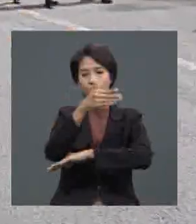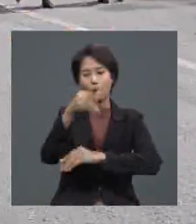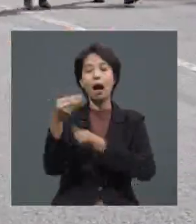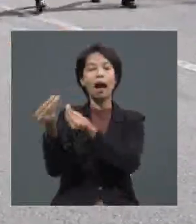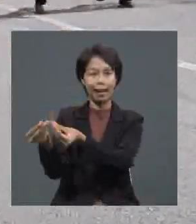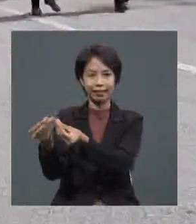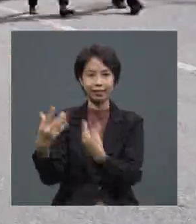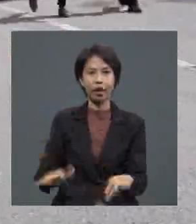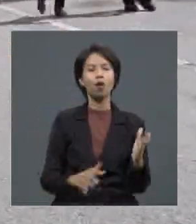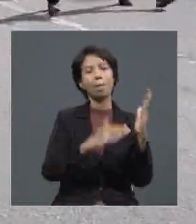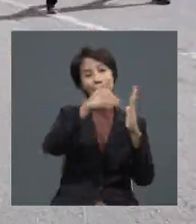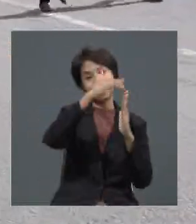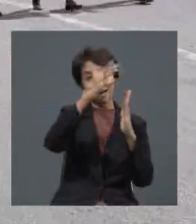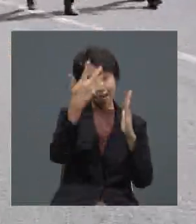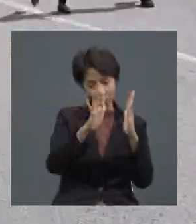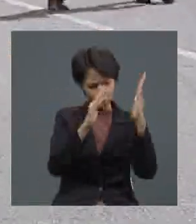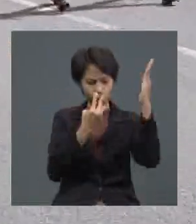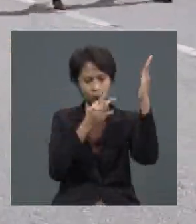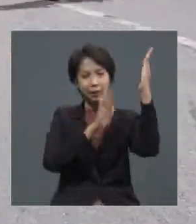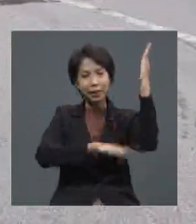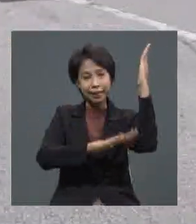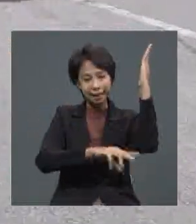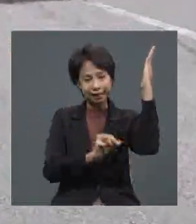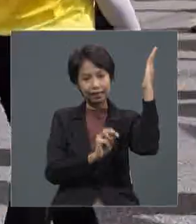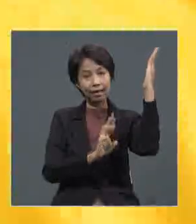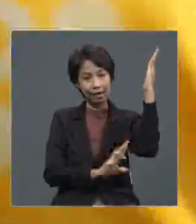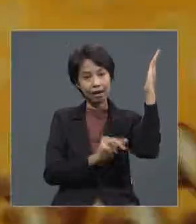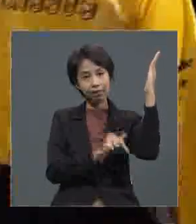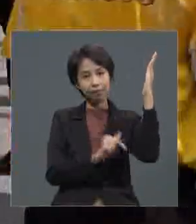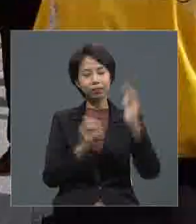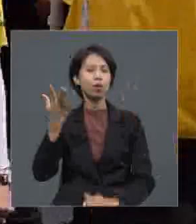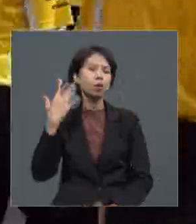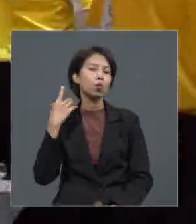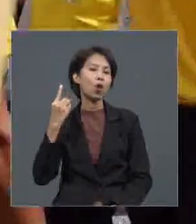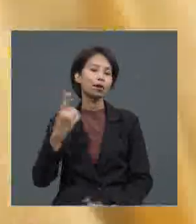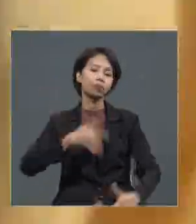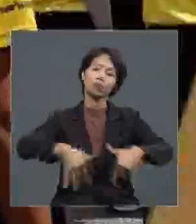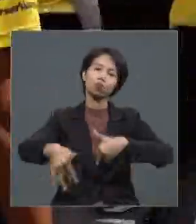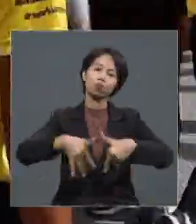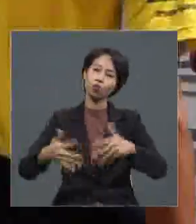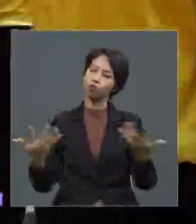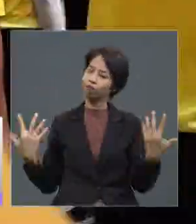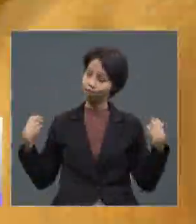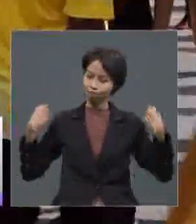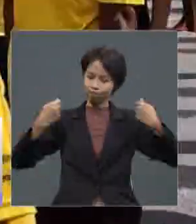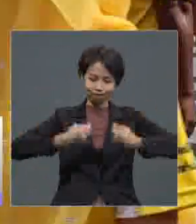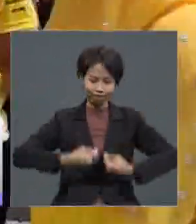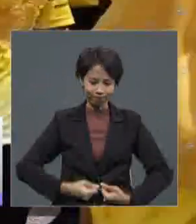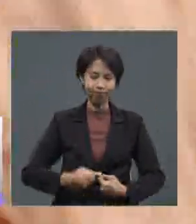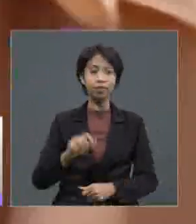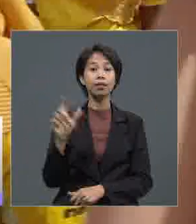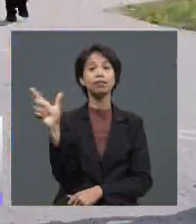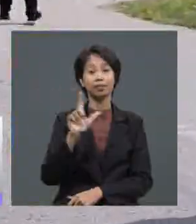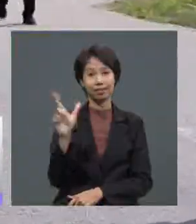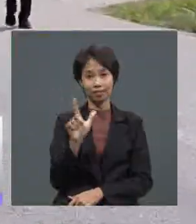ไปดูกิจกรรมนี้ที่ภาคใต้กันบ้างนราธิวาสครับเมื่อวานนี้เนี่ยประชาชนร่วมใจกันใส่เสื้อสีเหลืองมาต้อนรับขบวน